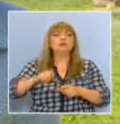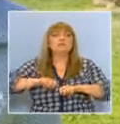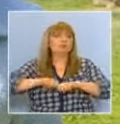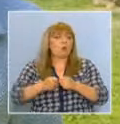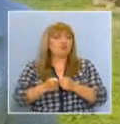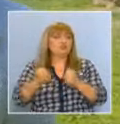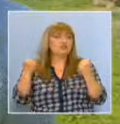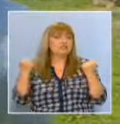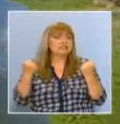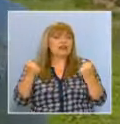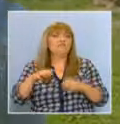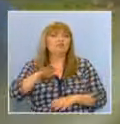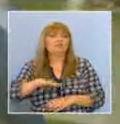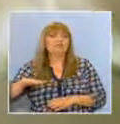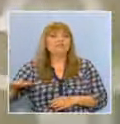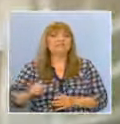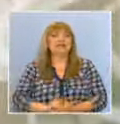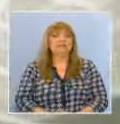на децата.